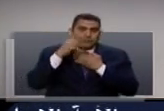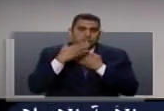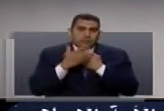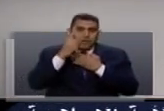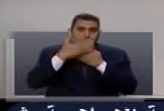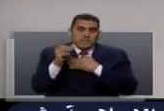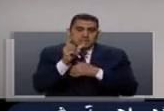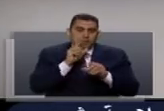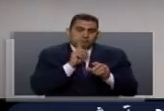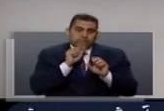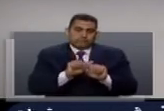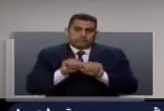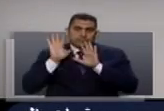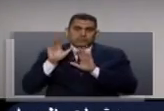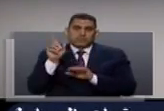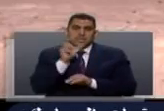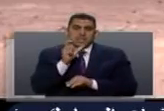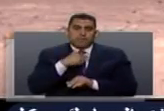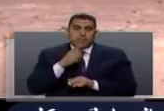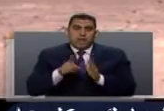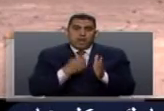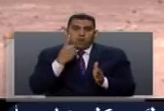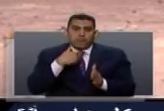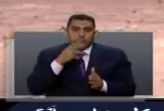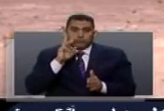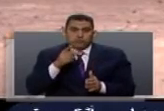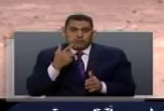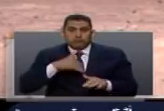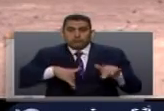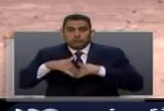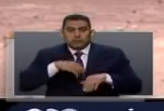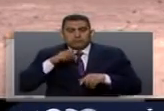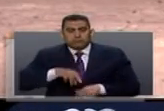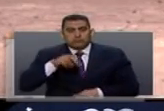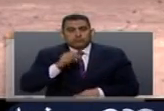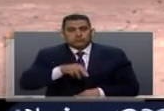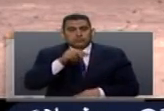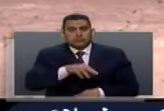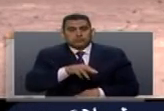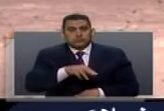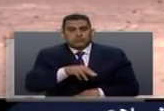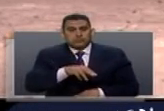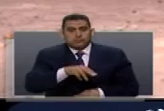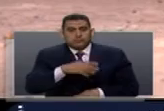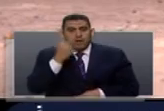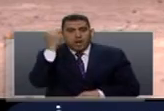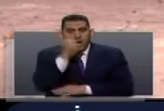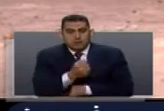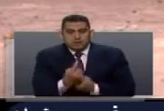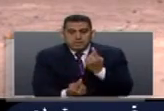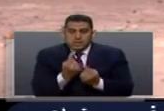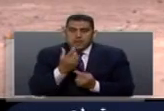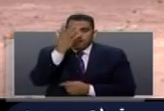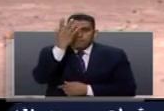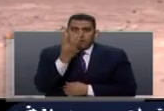واخدت قرار ان اسيب الاسلام ا ما كانش بسهوله كنت بطلع امشي كده في في الاراضي